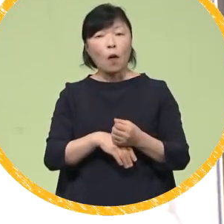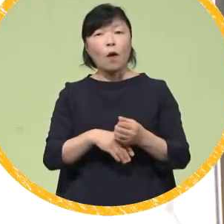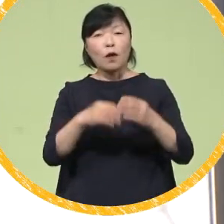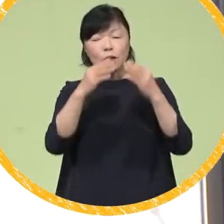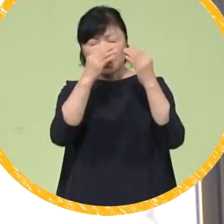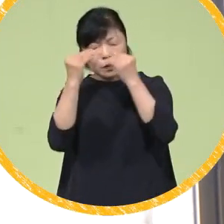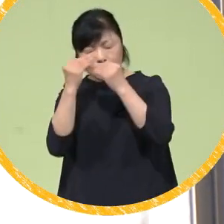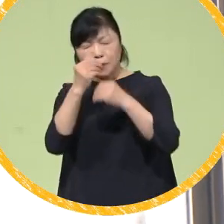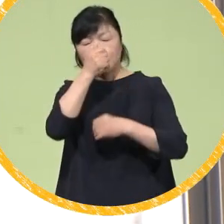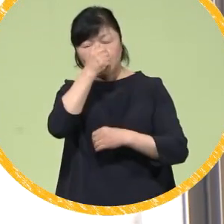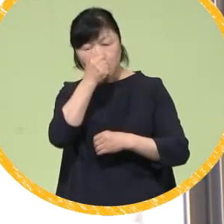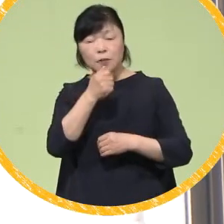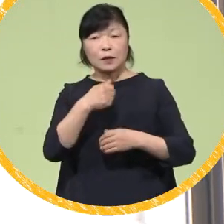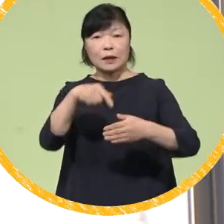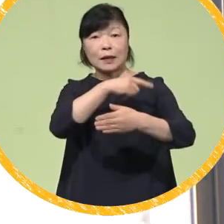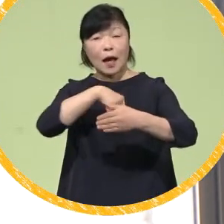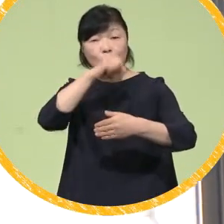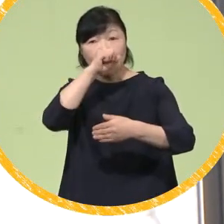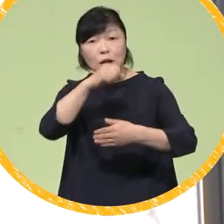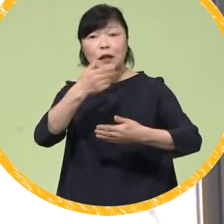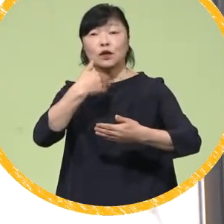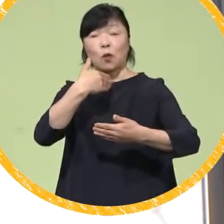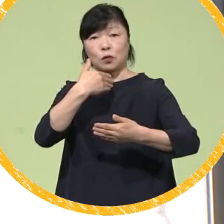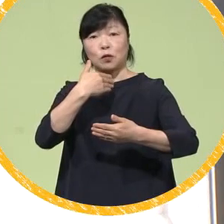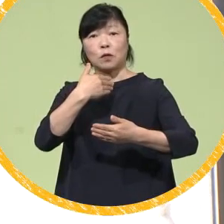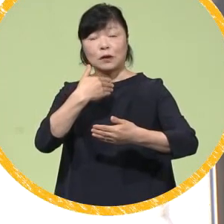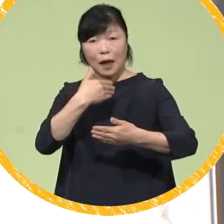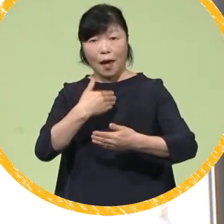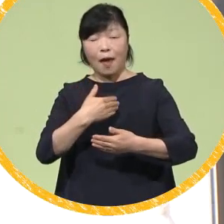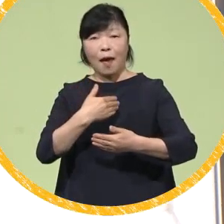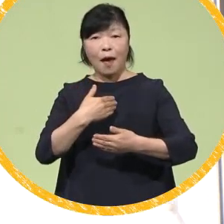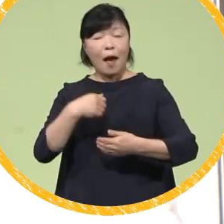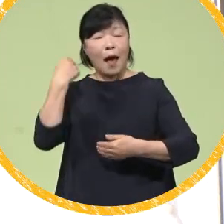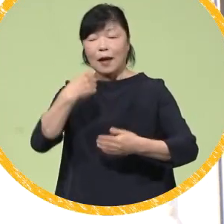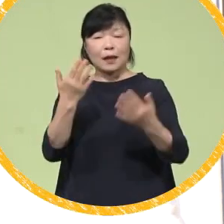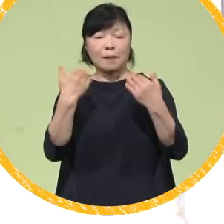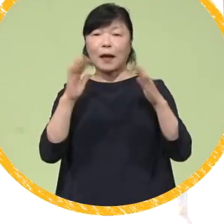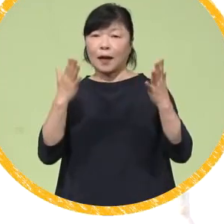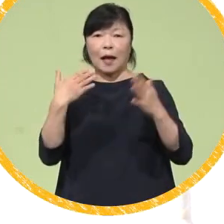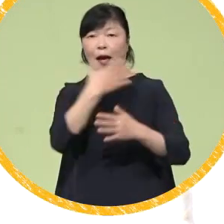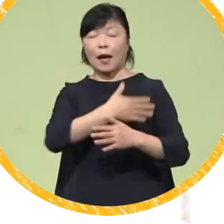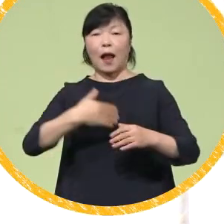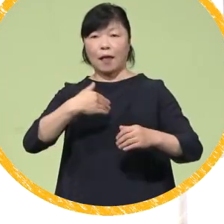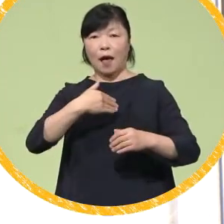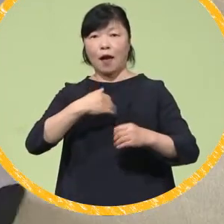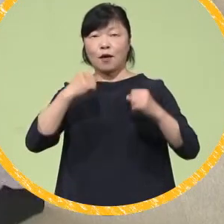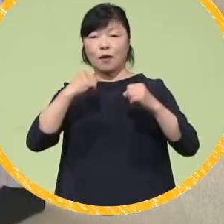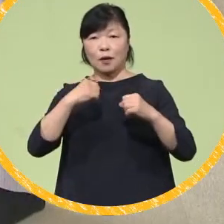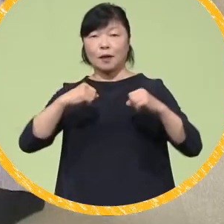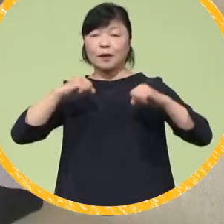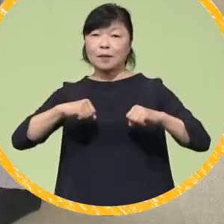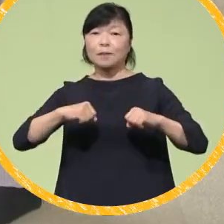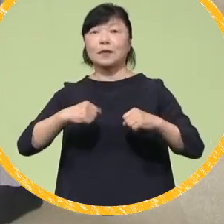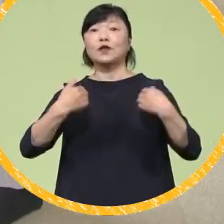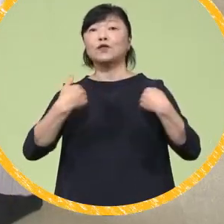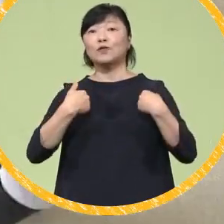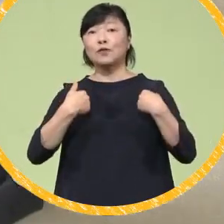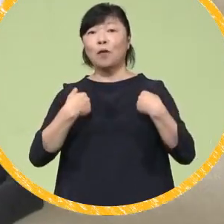分な睡眠と栄養バランスの良い食事をとるようにして暑さに強い体作りをしていきましょう。 本日は本